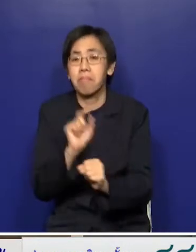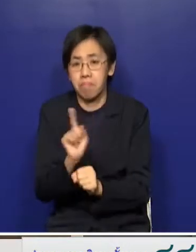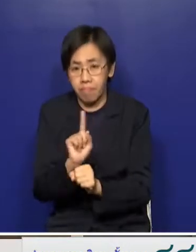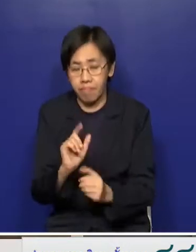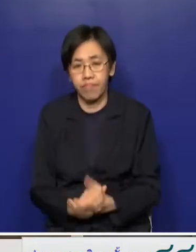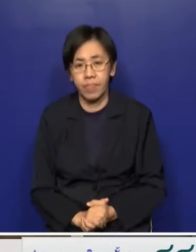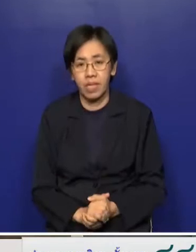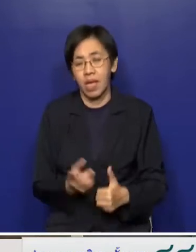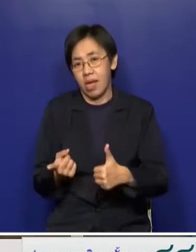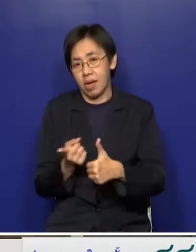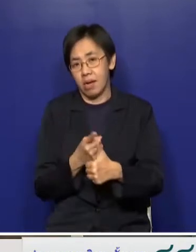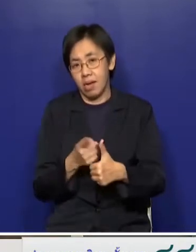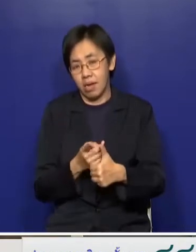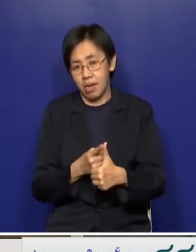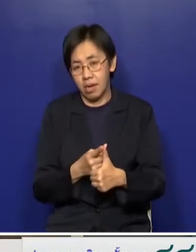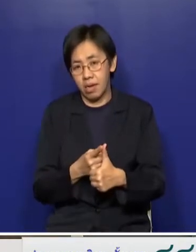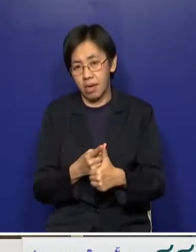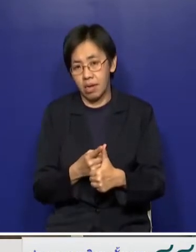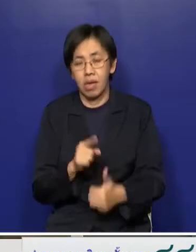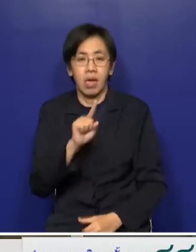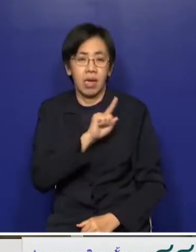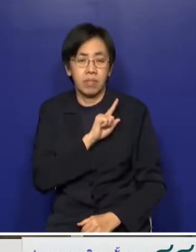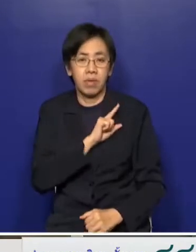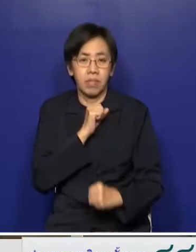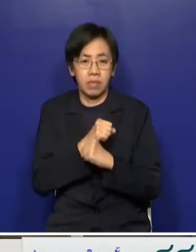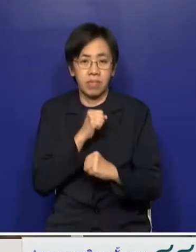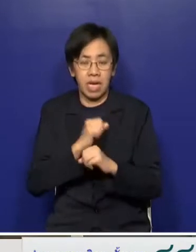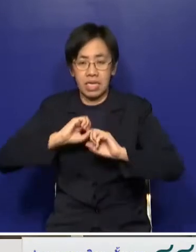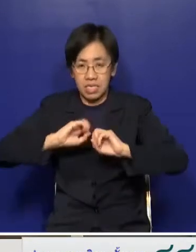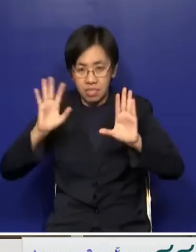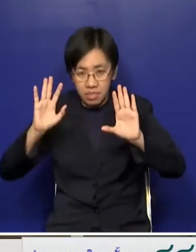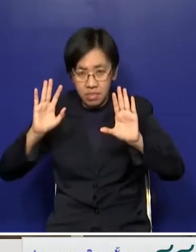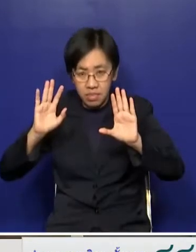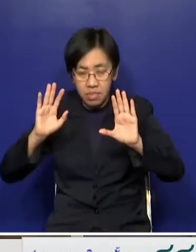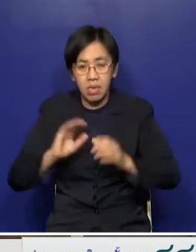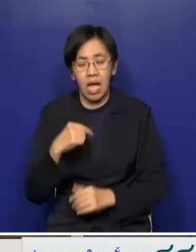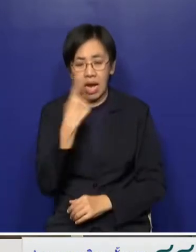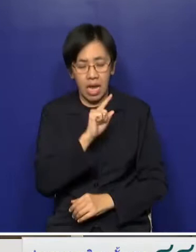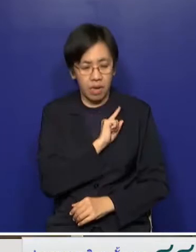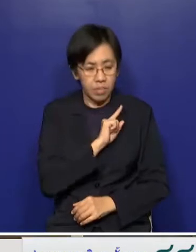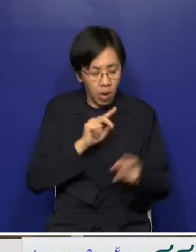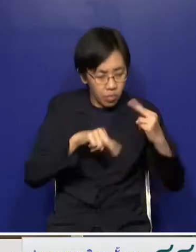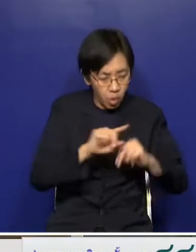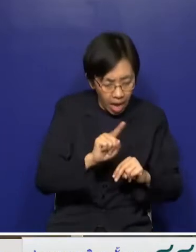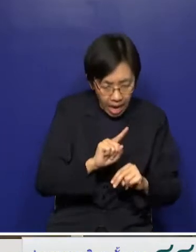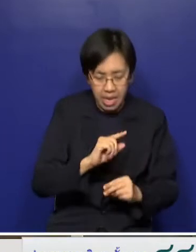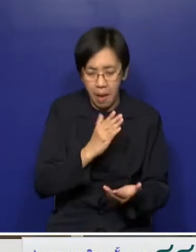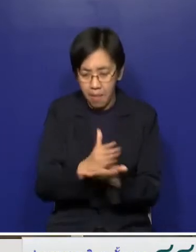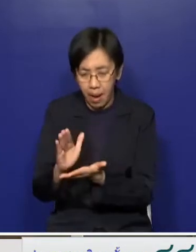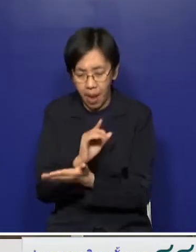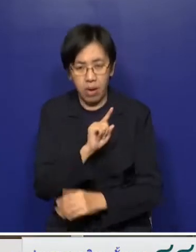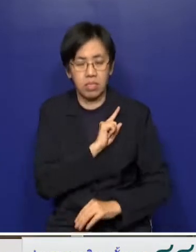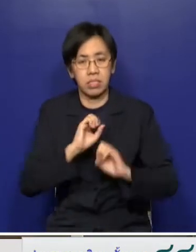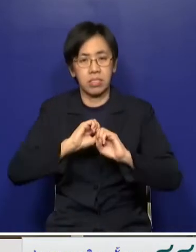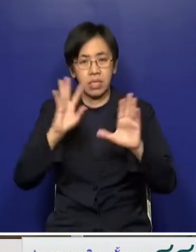างแรกคือเราต้องมีการกำหนดหน้าที่บทบาทความรับผิดชอบให้ชัดเจนครับว่าส่วนไหนใครดูแลตอนนี้นะครับที่พื้น